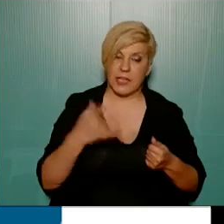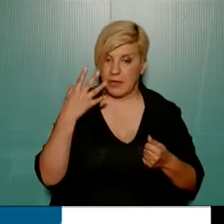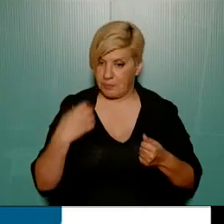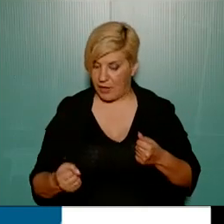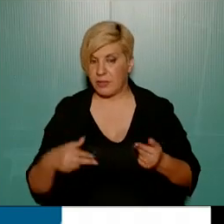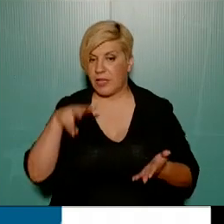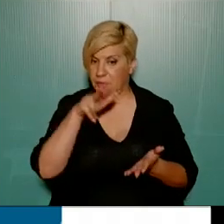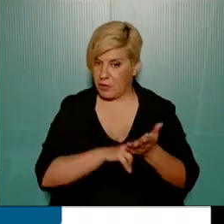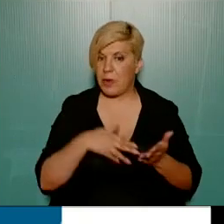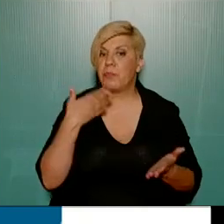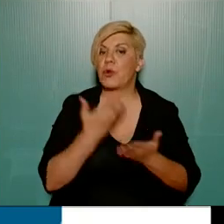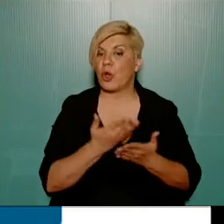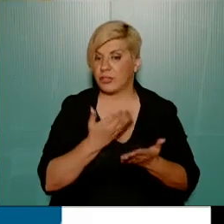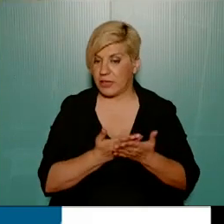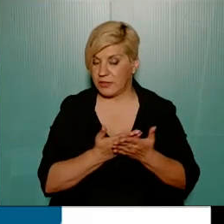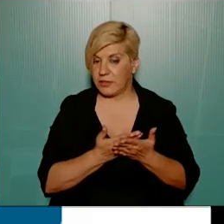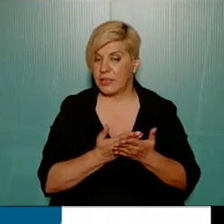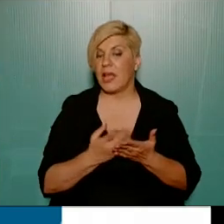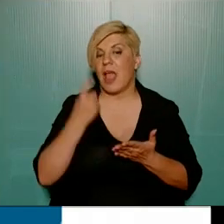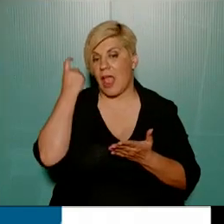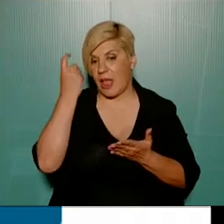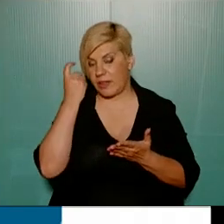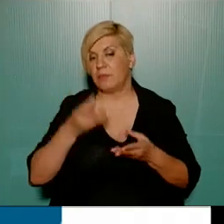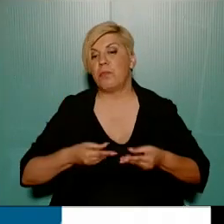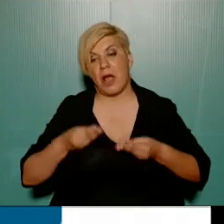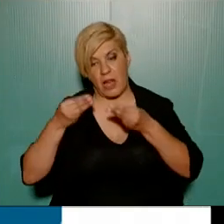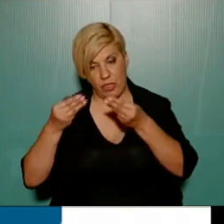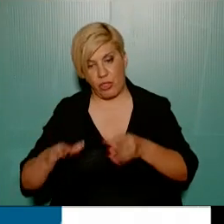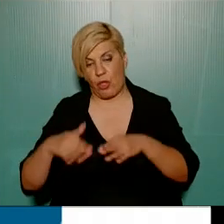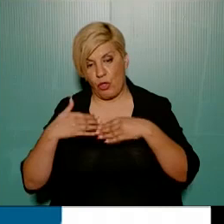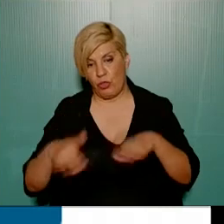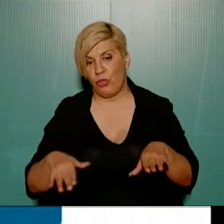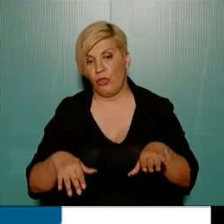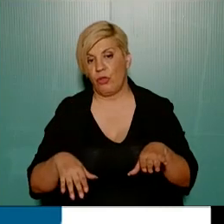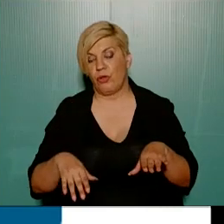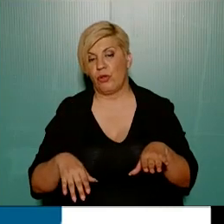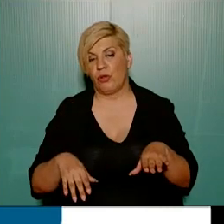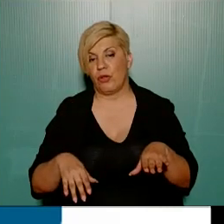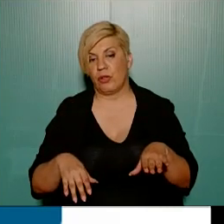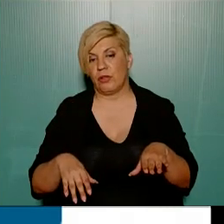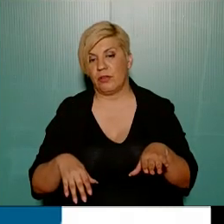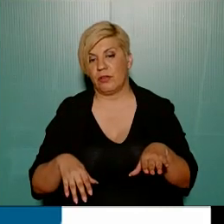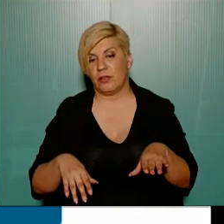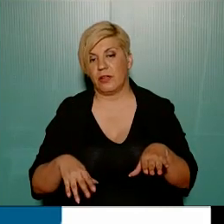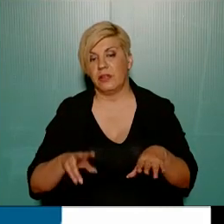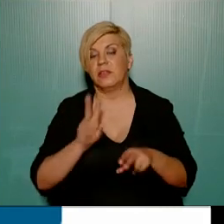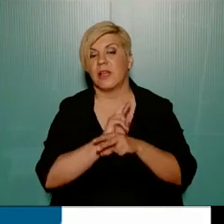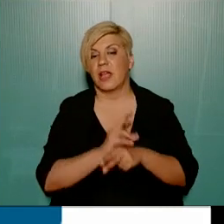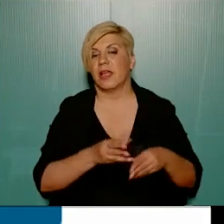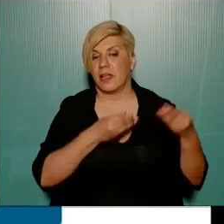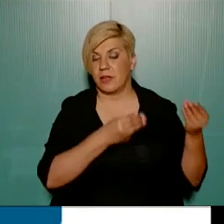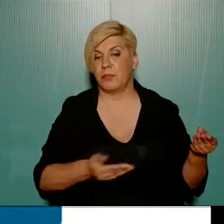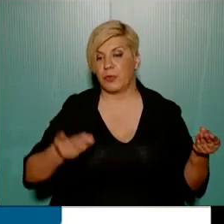και τεκμηριωμένες προτάσεις. Η έκθεση η οποία παραδόθηκε στις χείρες, στα χέρια